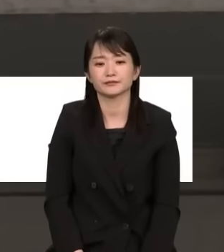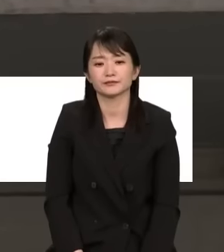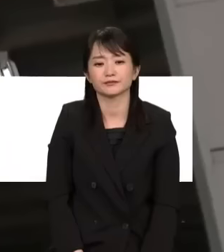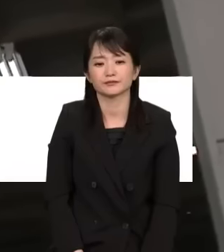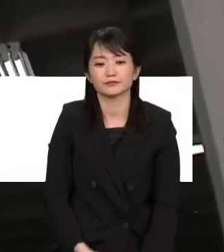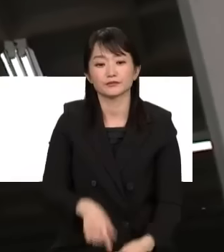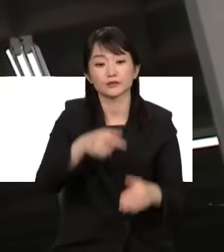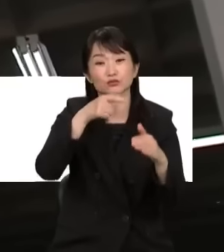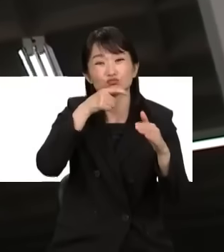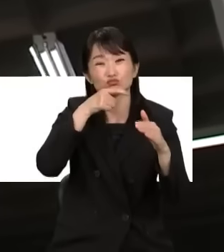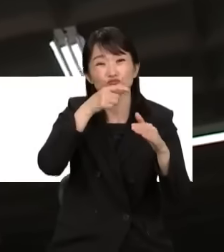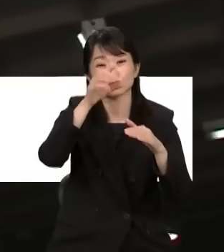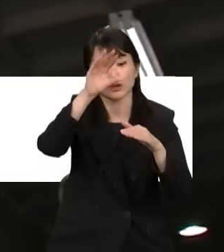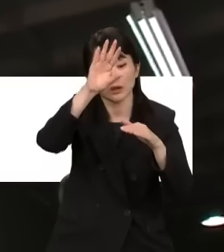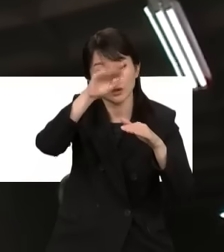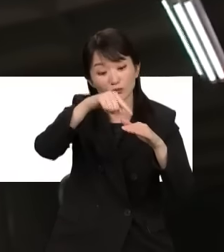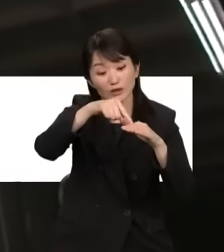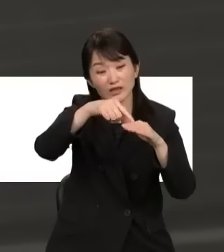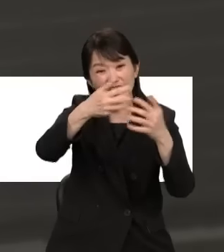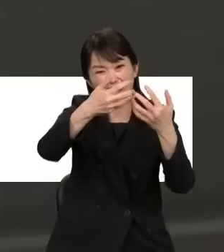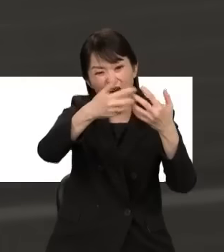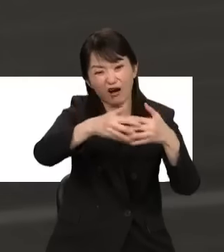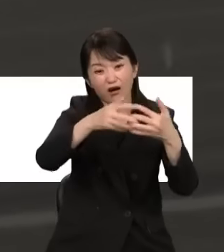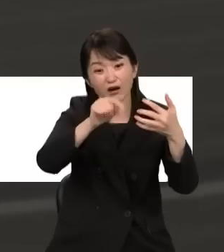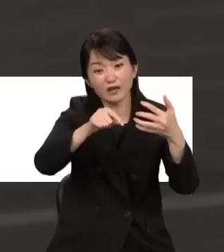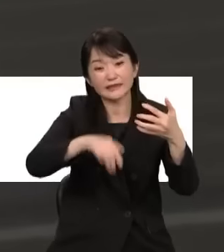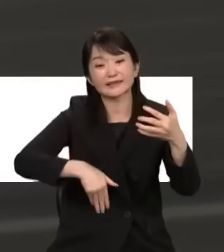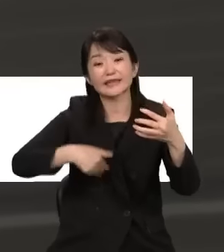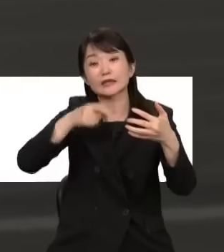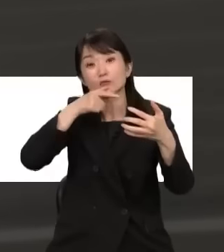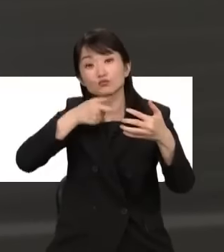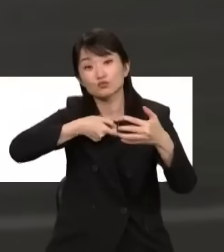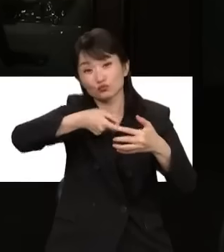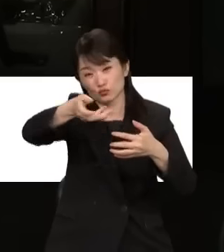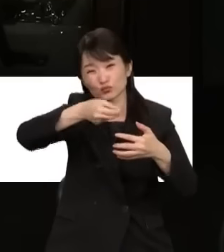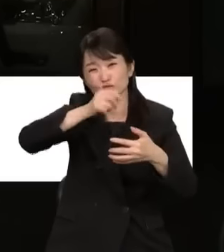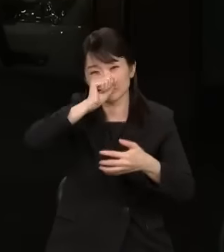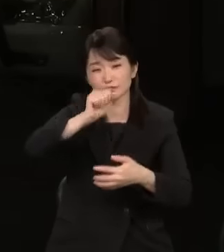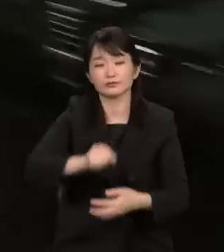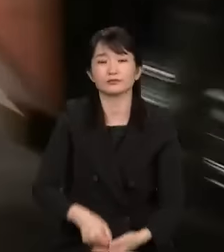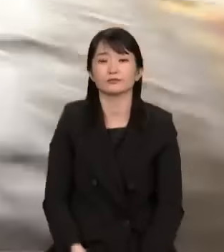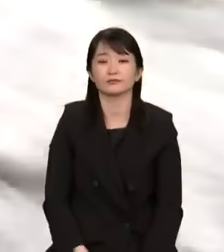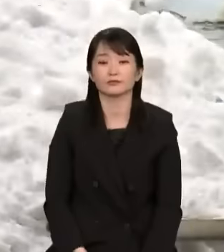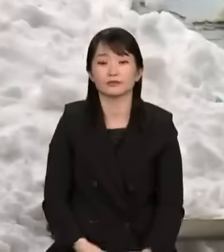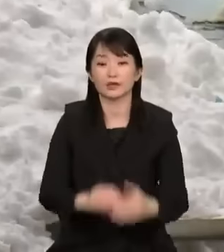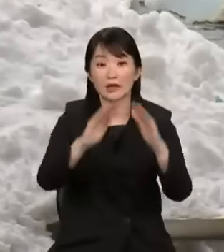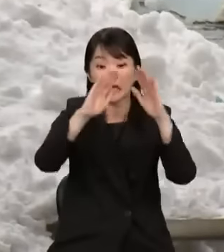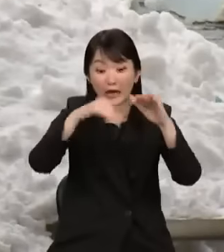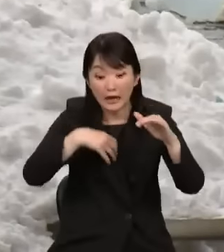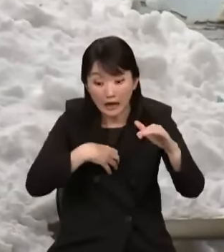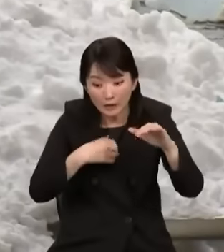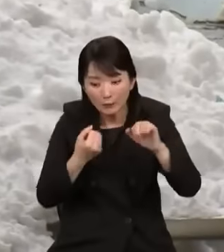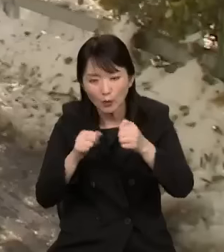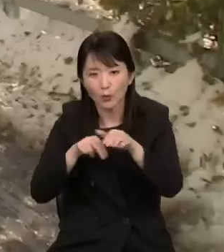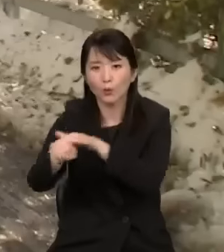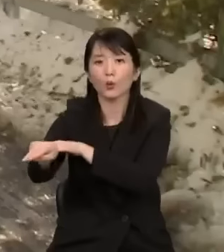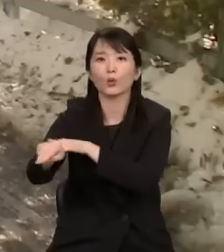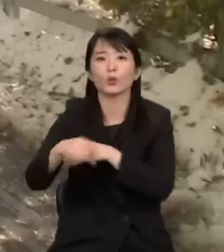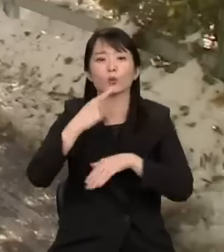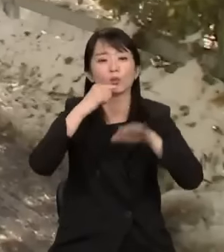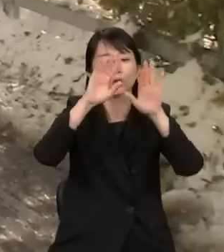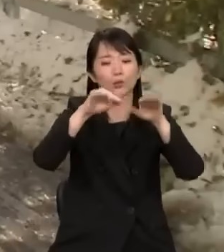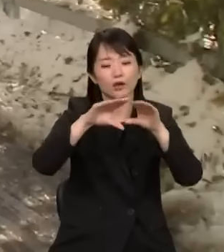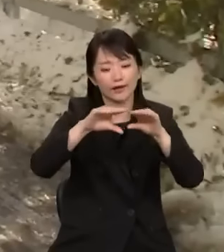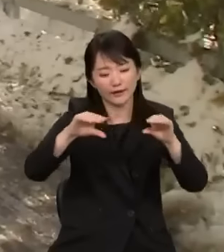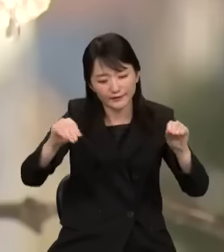또 많이 얼었으면은 물을 뭐 따뜻한 물을 부으면 좋지만 또 붕괴 위험이 있다면 대피하고 눈이 녹을